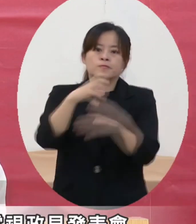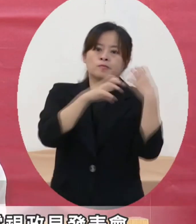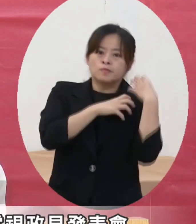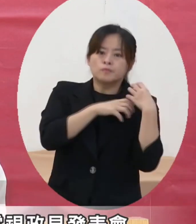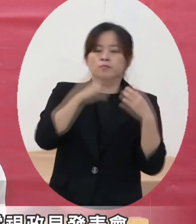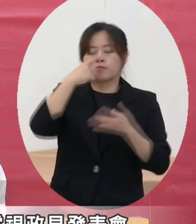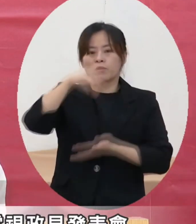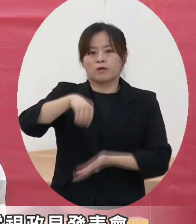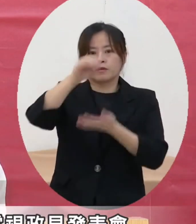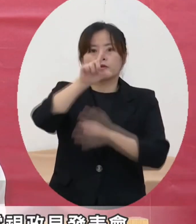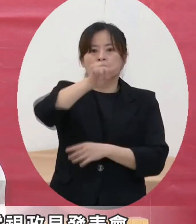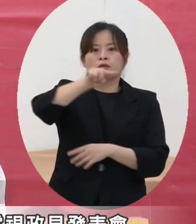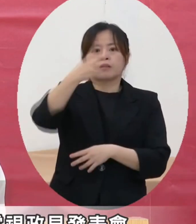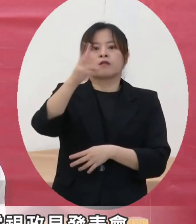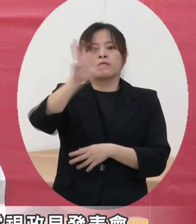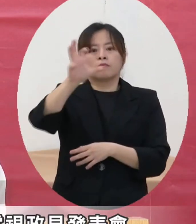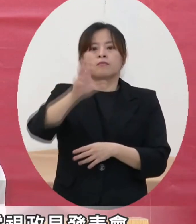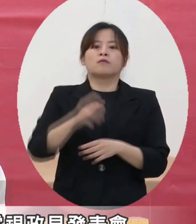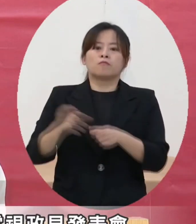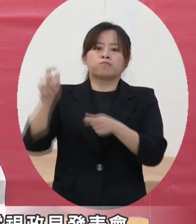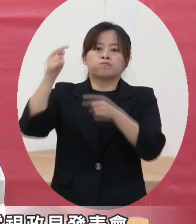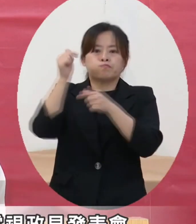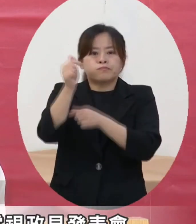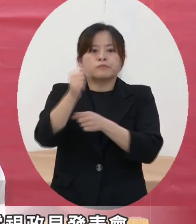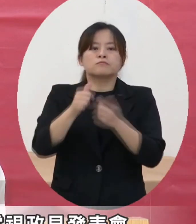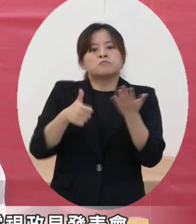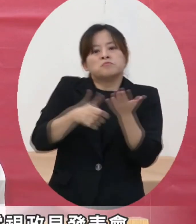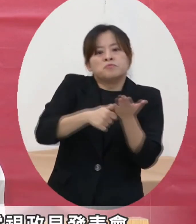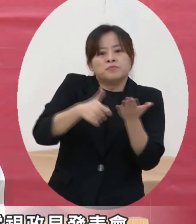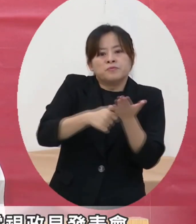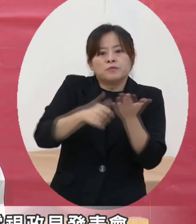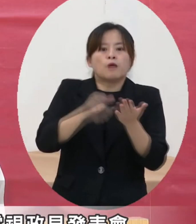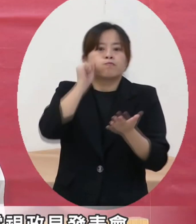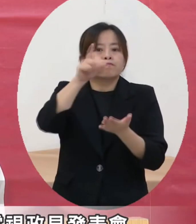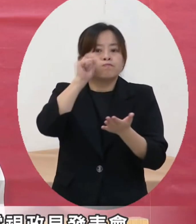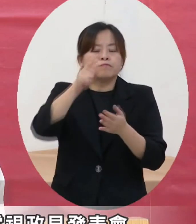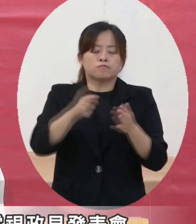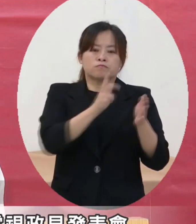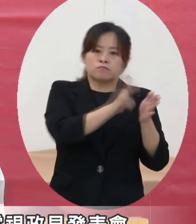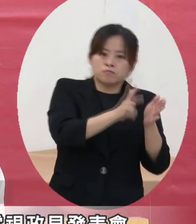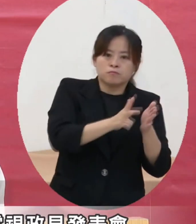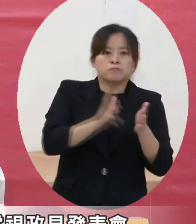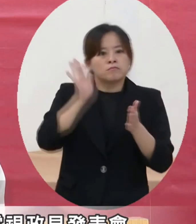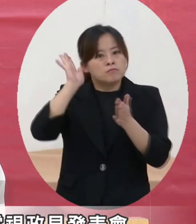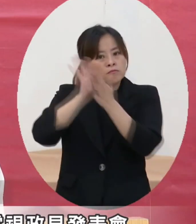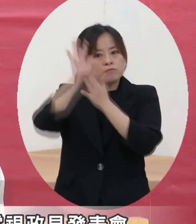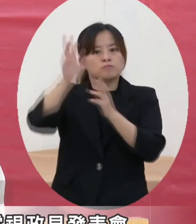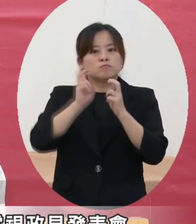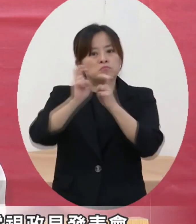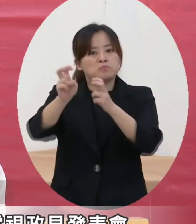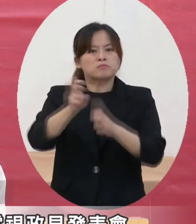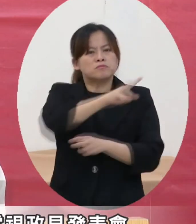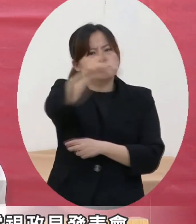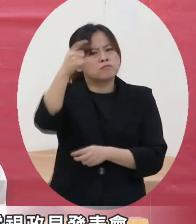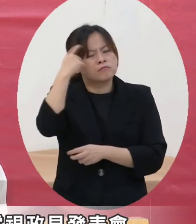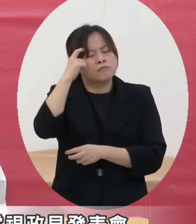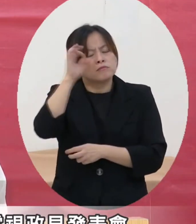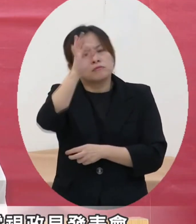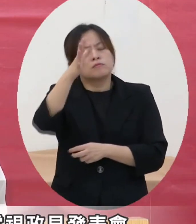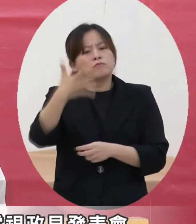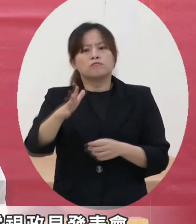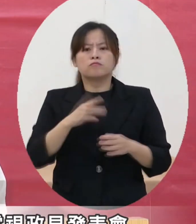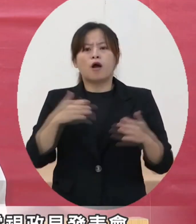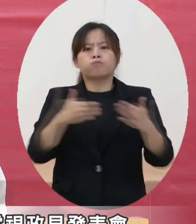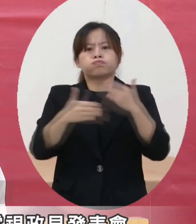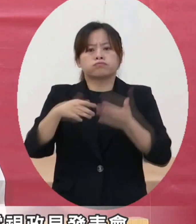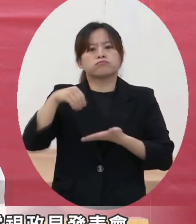是提出1280 Plus 定期月票制的部分，整合台铁以及未来的桃捷。那大家要想想看，为什么这个工